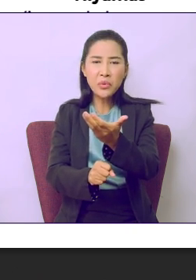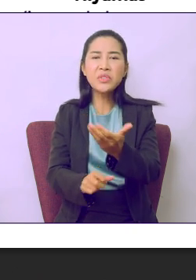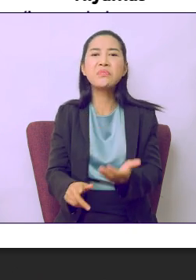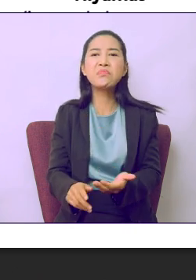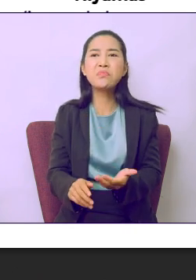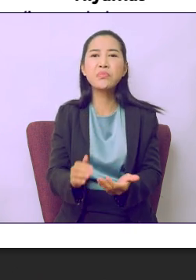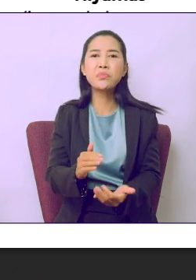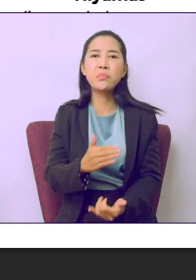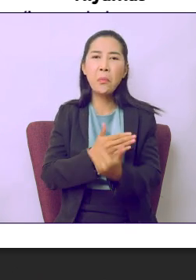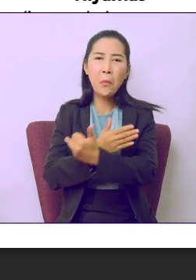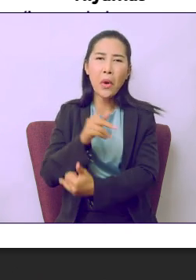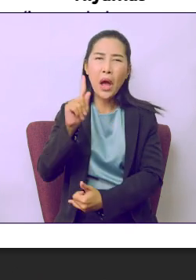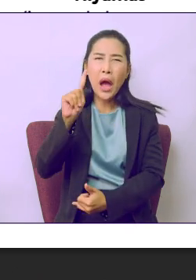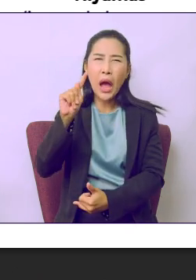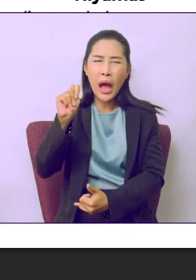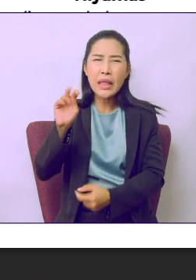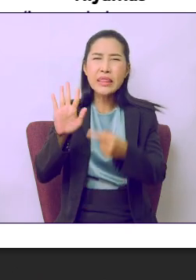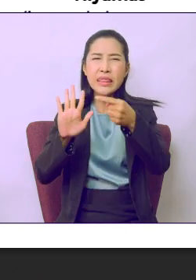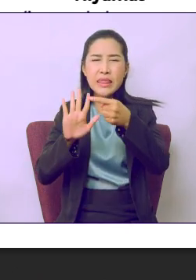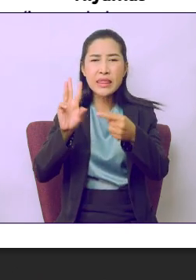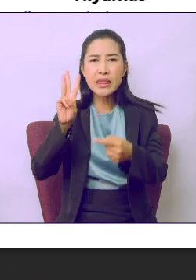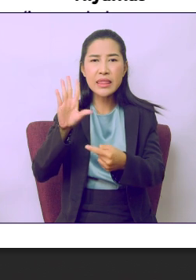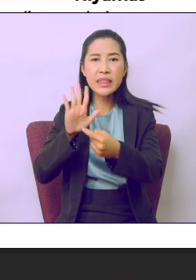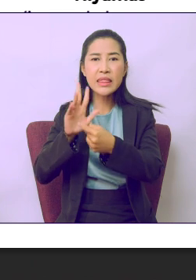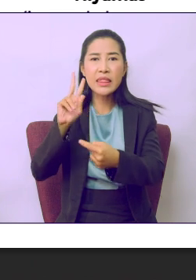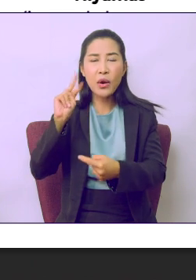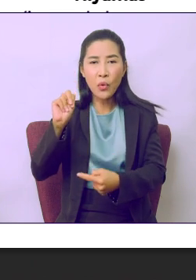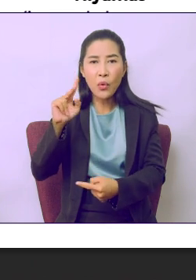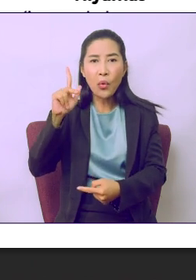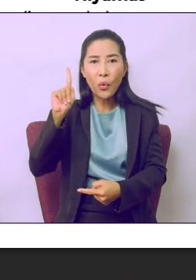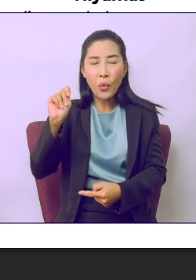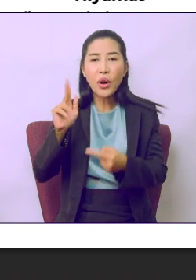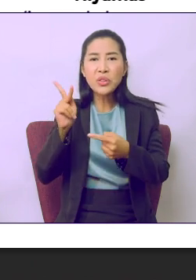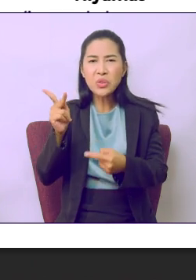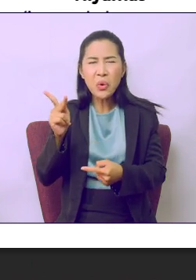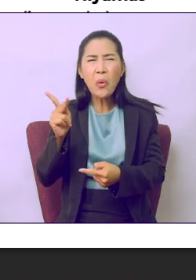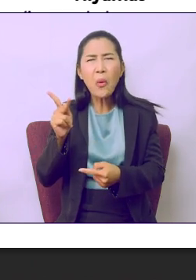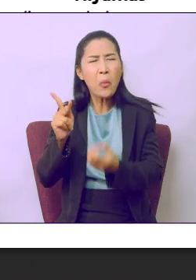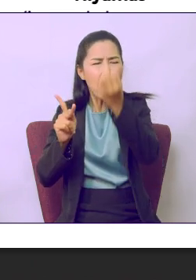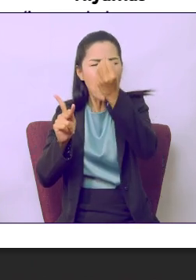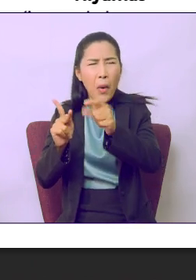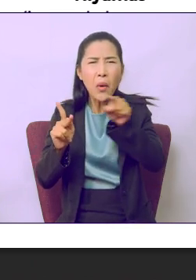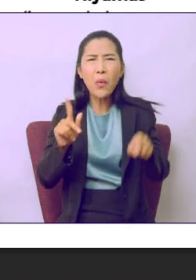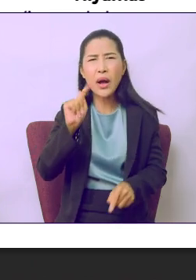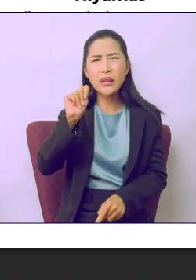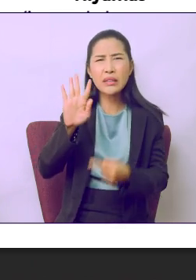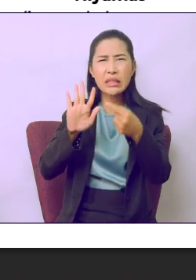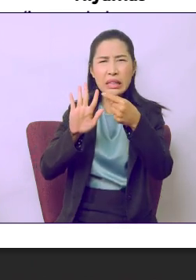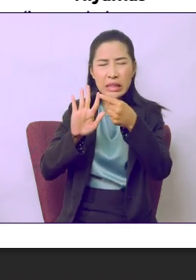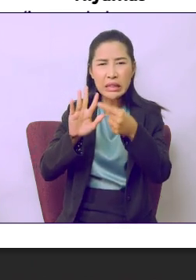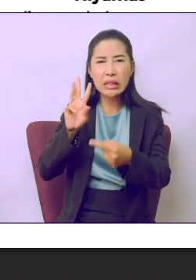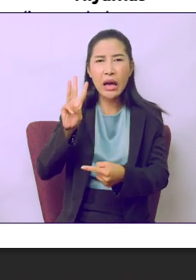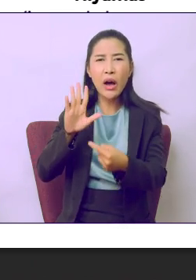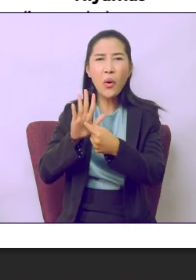ตะวันตกนะครับมากกว่าของทางตะวันออกเพราะว่าพอดู 8หลักเนี่ยนะครับหลายคนก็แบบไม่เอาและนะครับมันมีหลายๆอย่าง